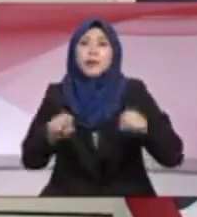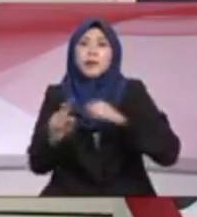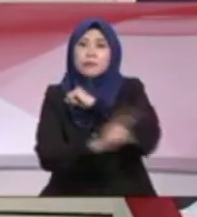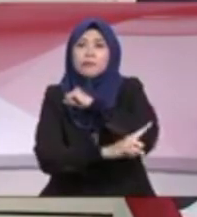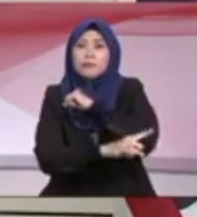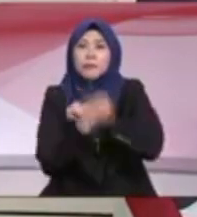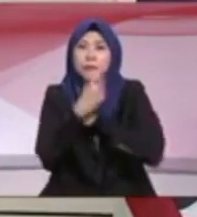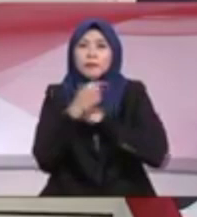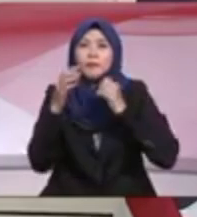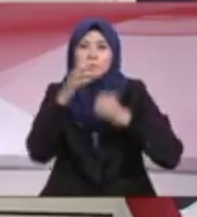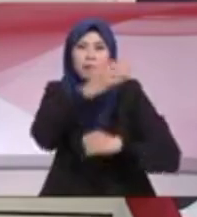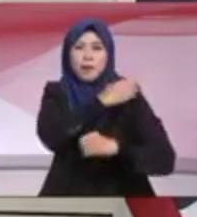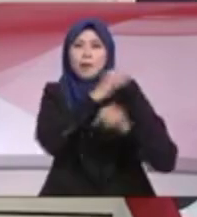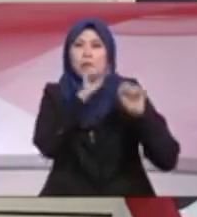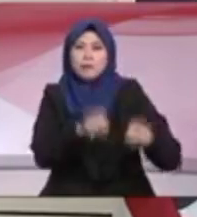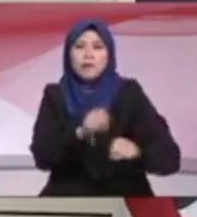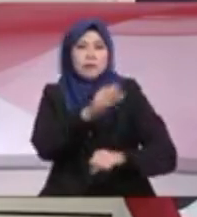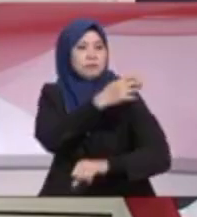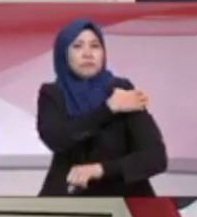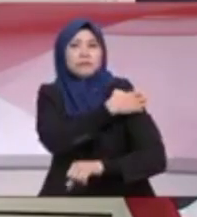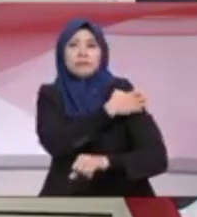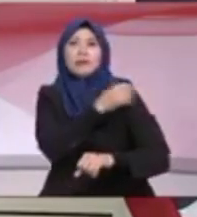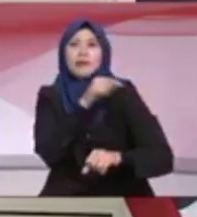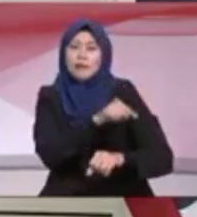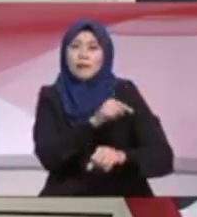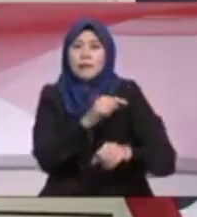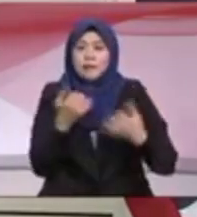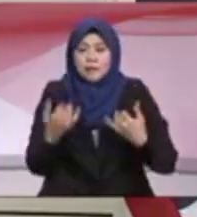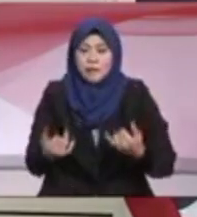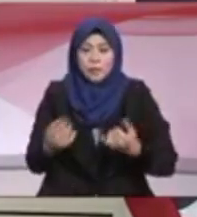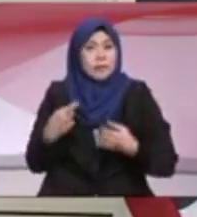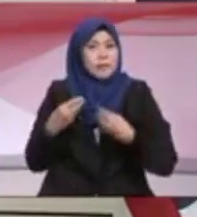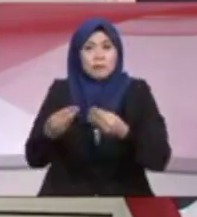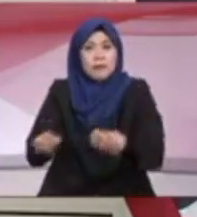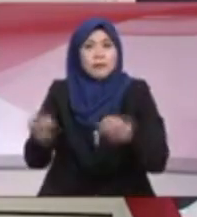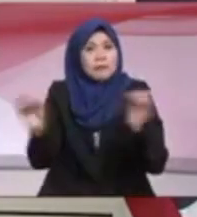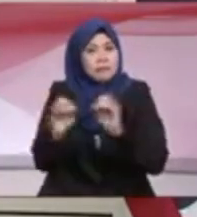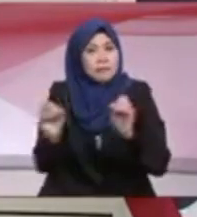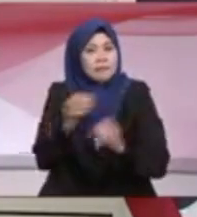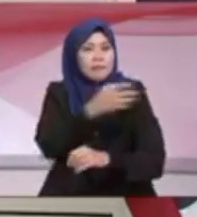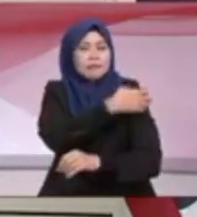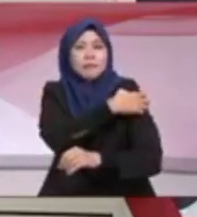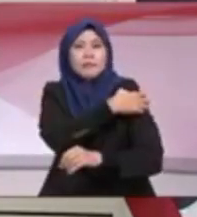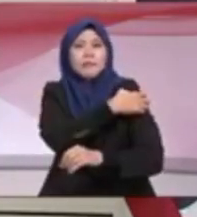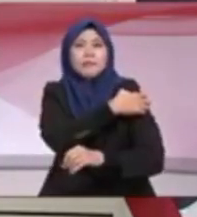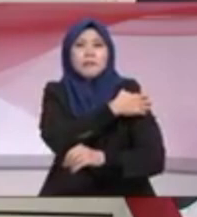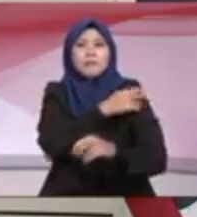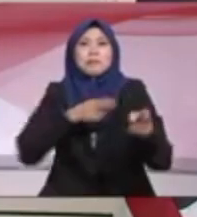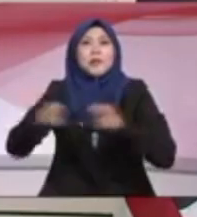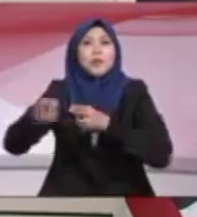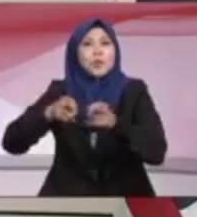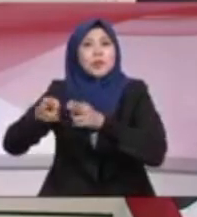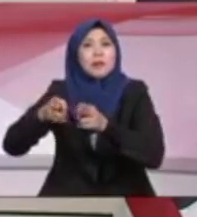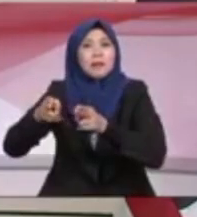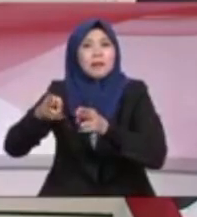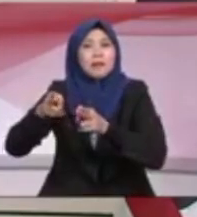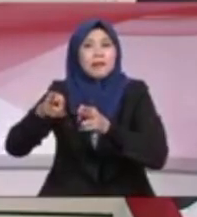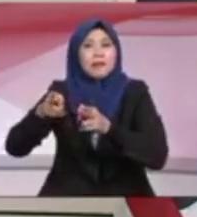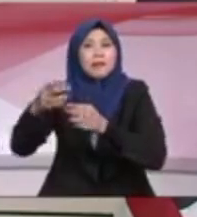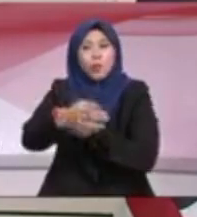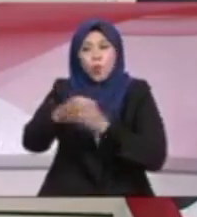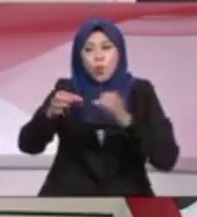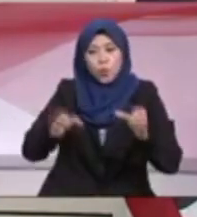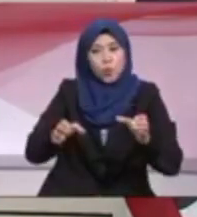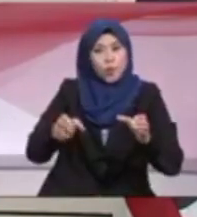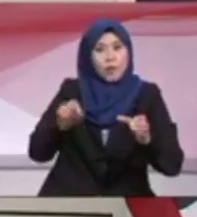kuasa. Dan setakat ini kita tidak memberikan kuasa kepada pengurusan kondo